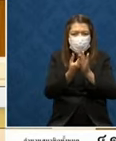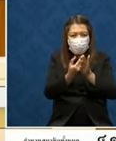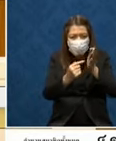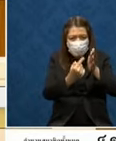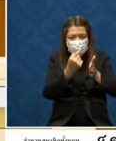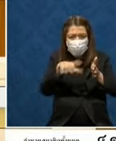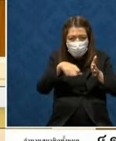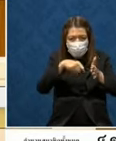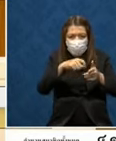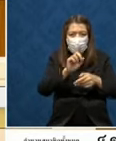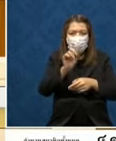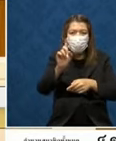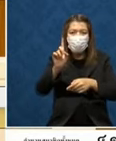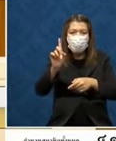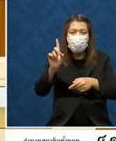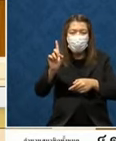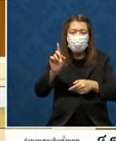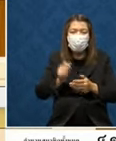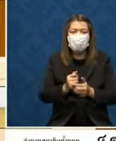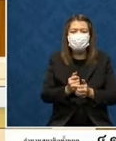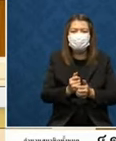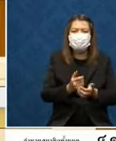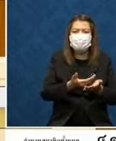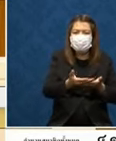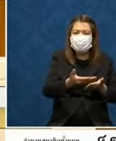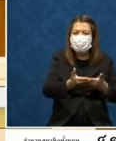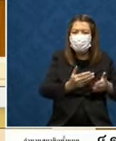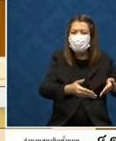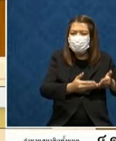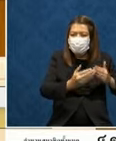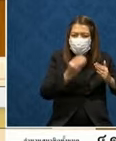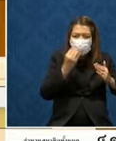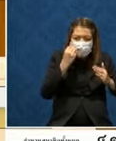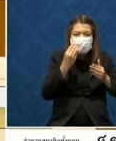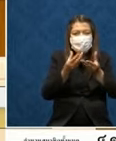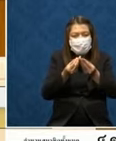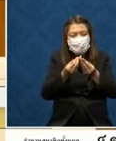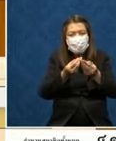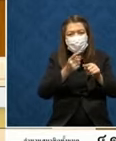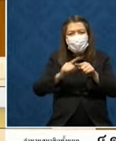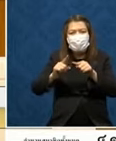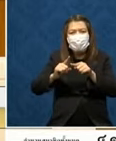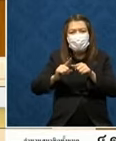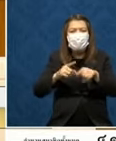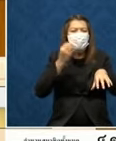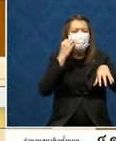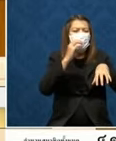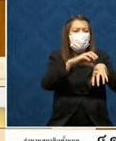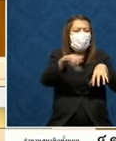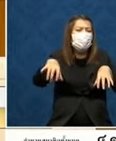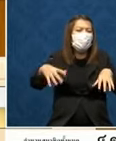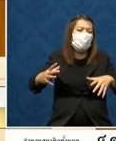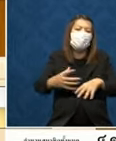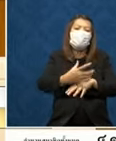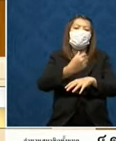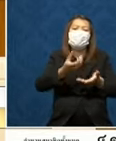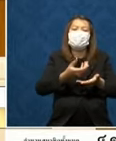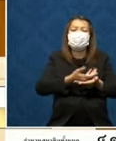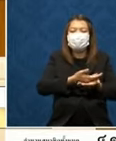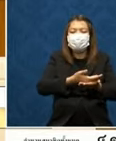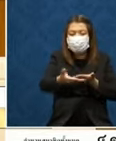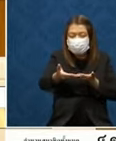ไหร่ก็ทราบว่าได้ใช้ในการซื้อกิจการอสังหาริมทรัพย์เรียกว่ายกหมู่บ้านน่ะนะครับผมไม่ทราบบริษัทของใครเหมือนกัน